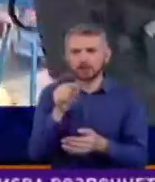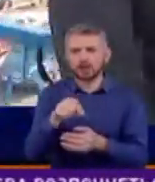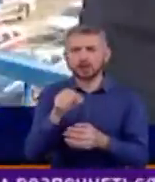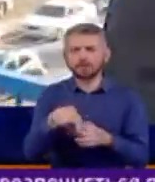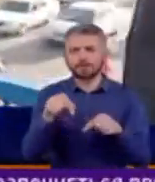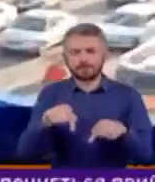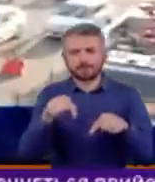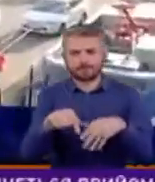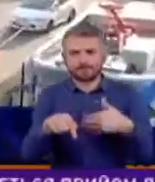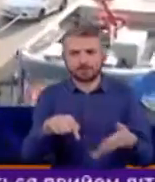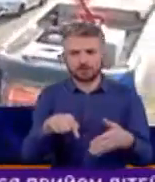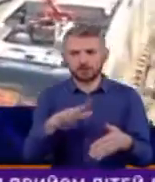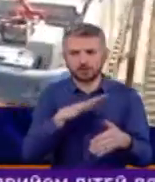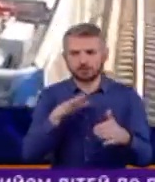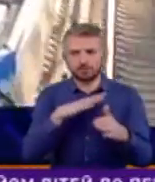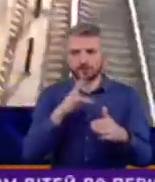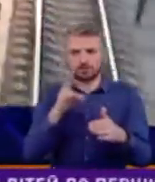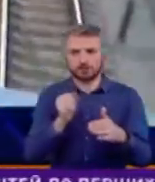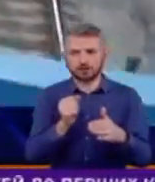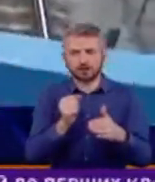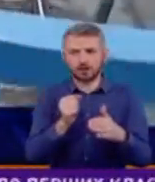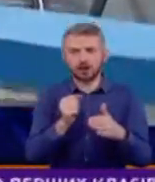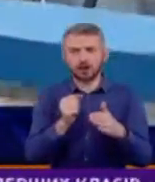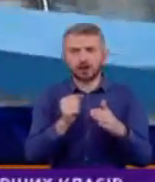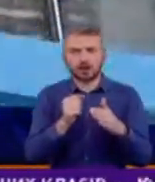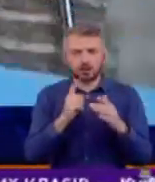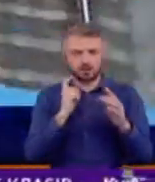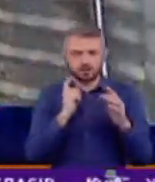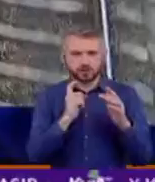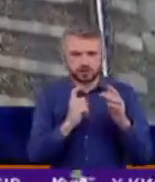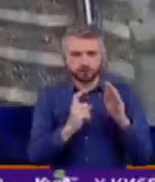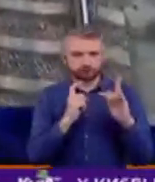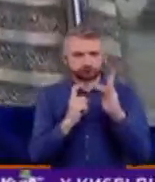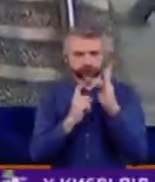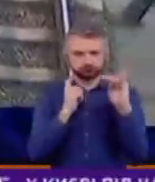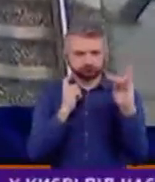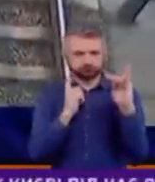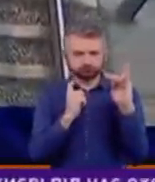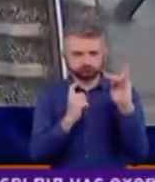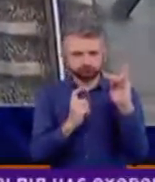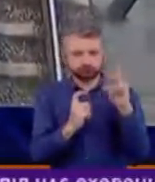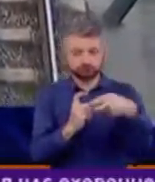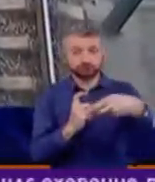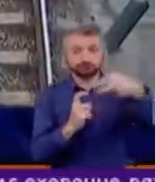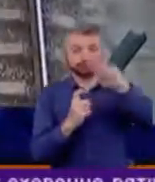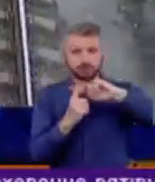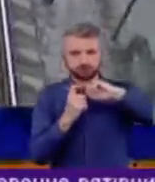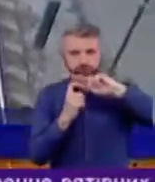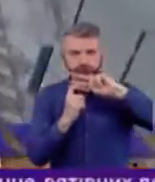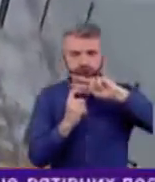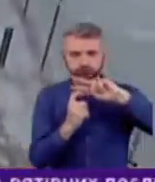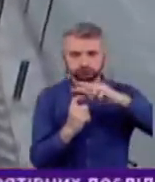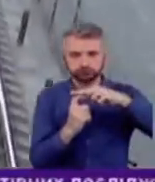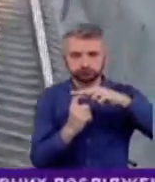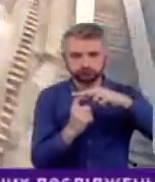цієї сторони, от на трамвай, проїхав, виходить під мостом, і вже якийсь час проїхавши під мостом, вже